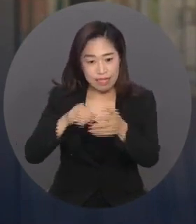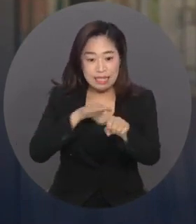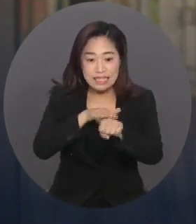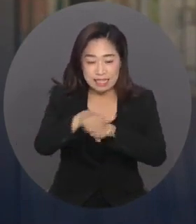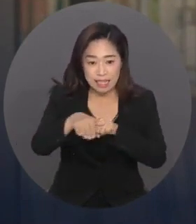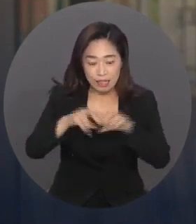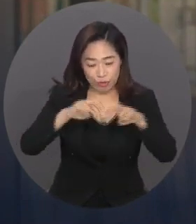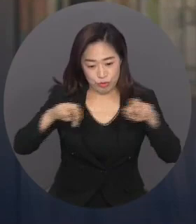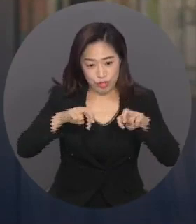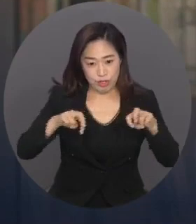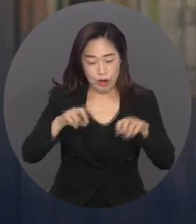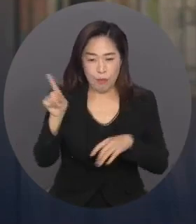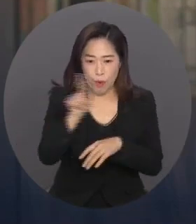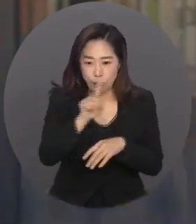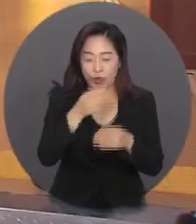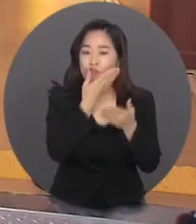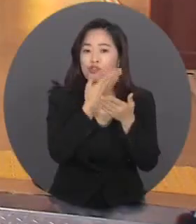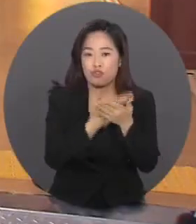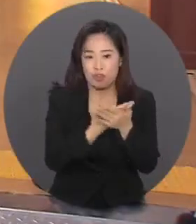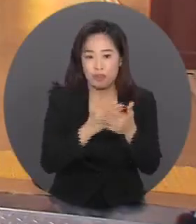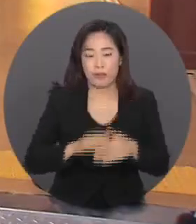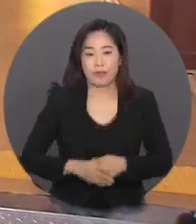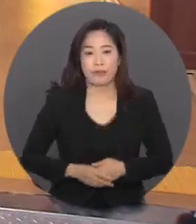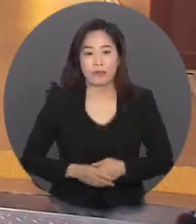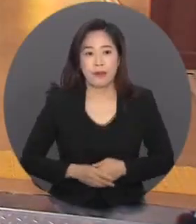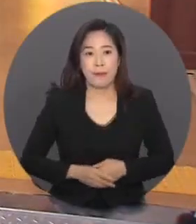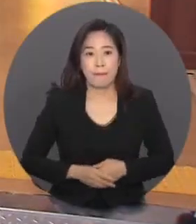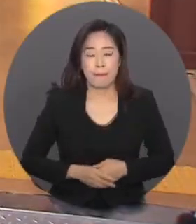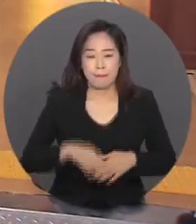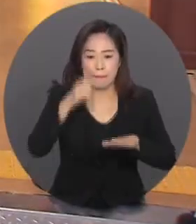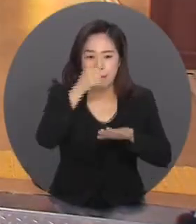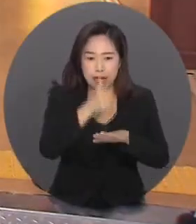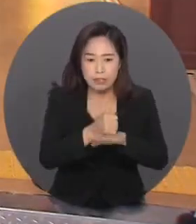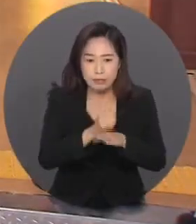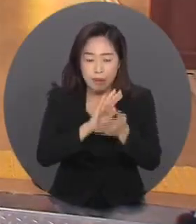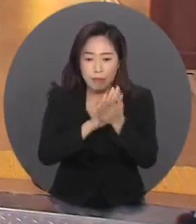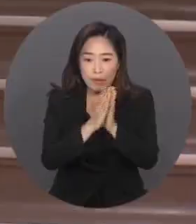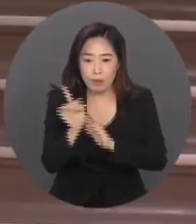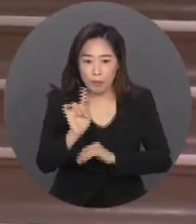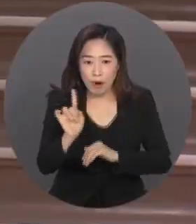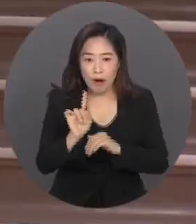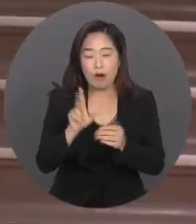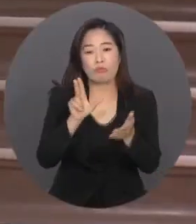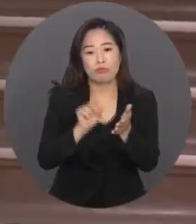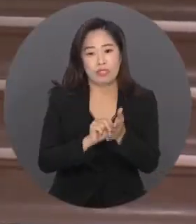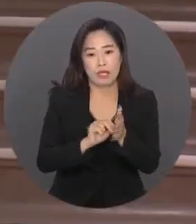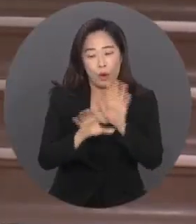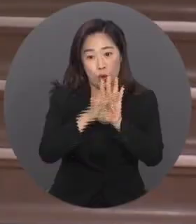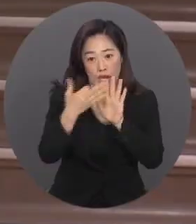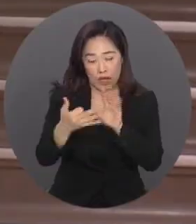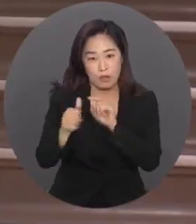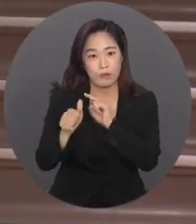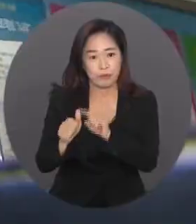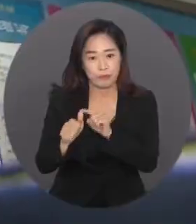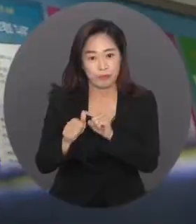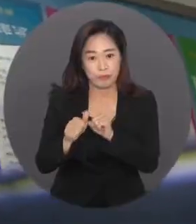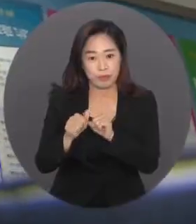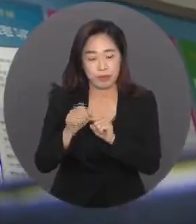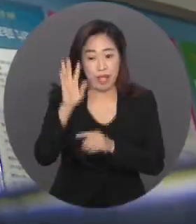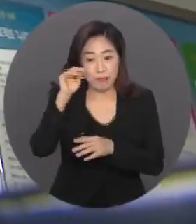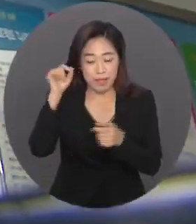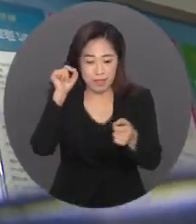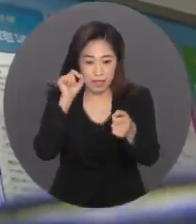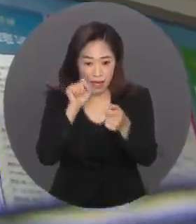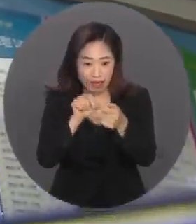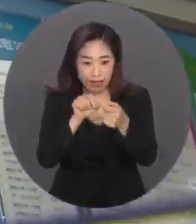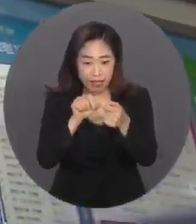것이 무엇보다 중요하다고 생각합니다 막판 변수는 코로나19가 될 수 있습니다 수능을 단 며칠 앞두고